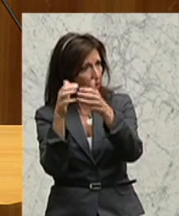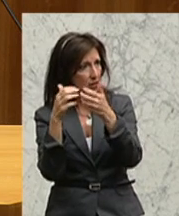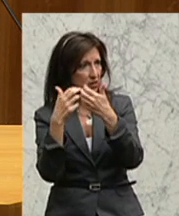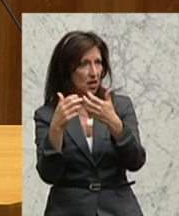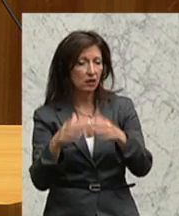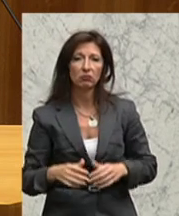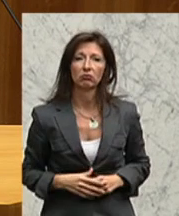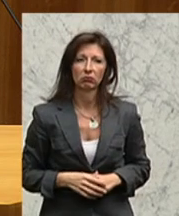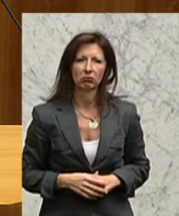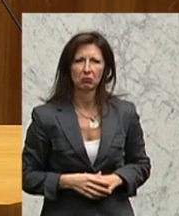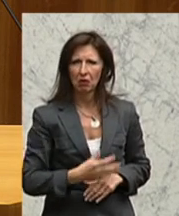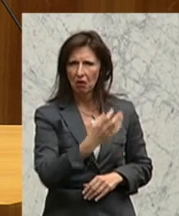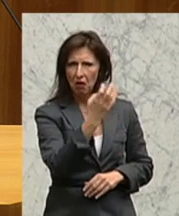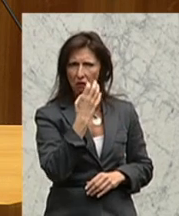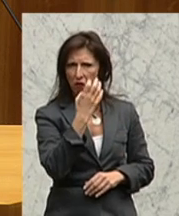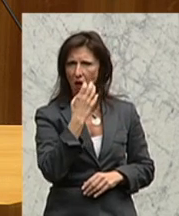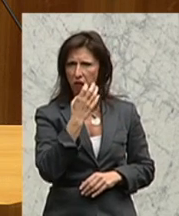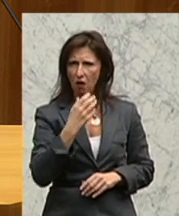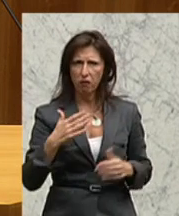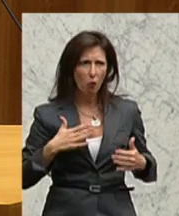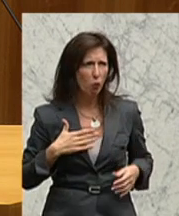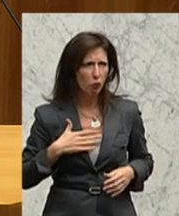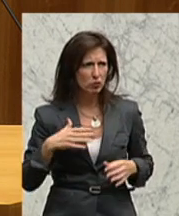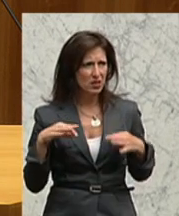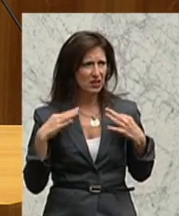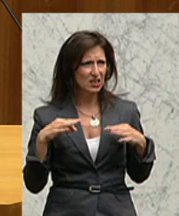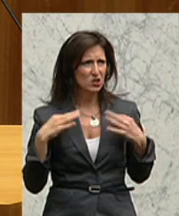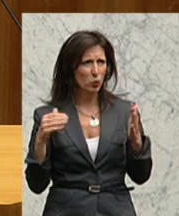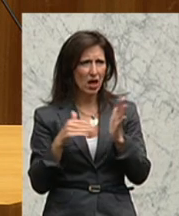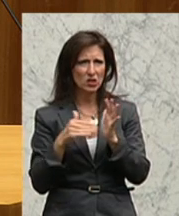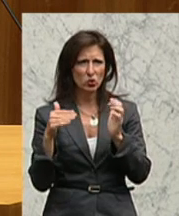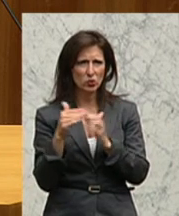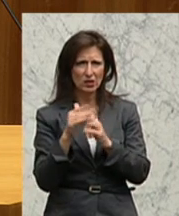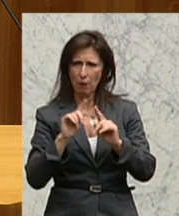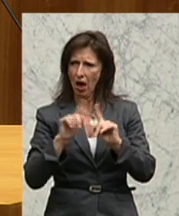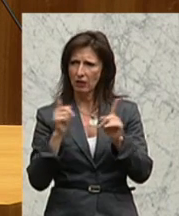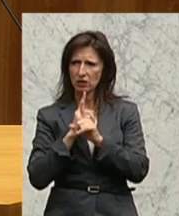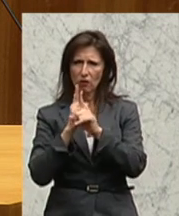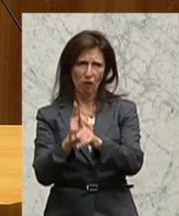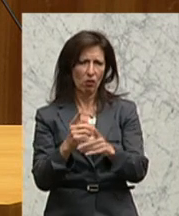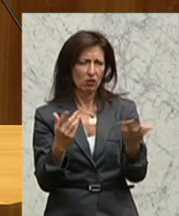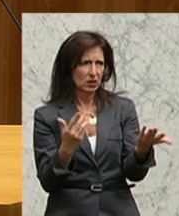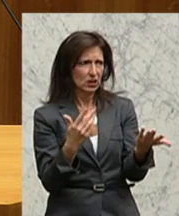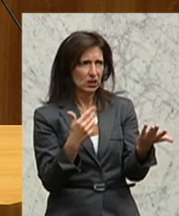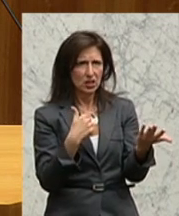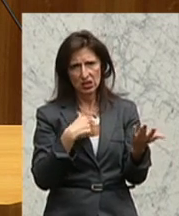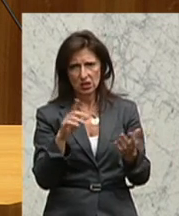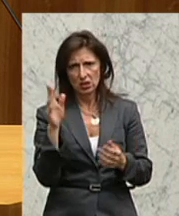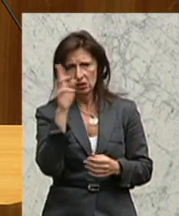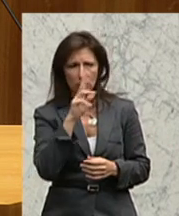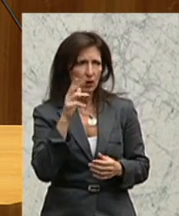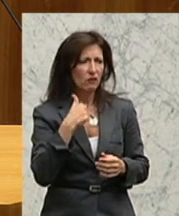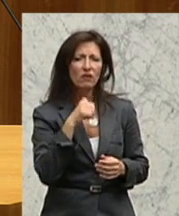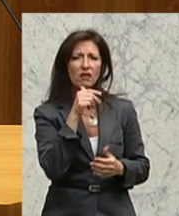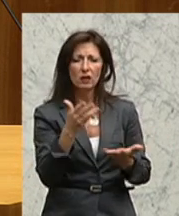ein etatistisches Gesundheitssystem verfolgen, den halte ich für relativ absurd. Und wir machen auch keine Panikmache. Im